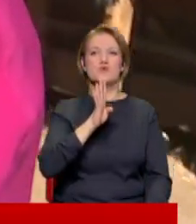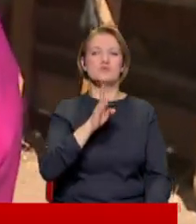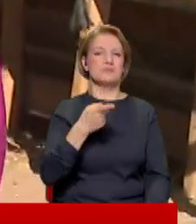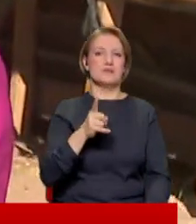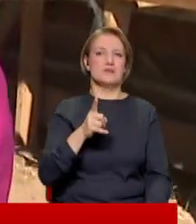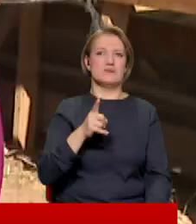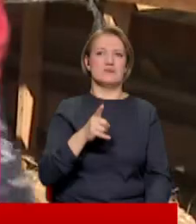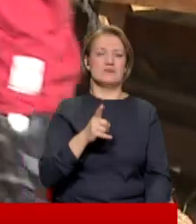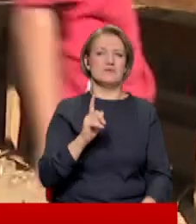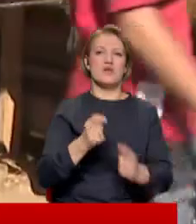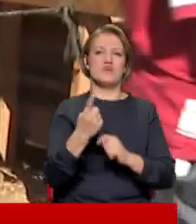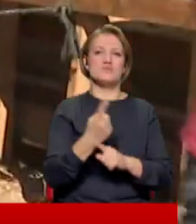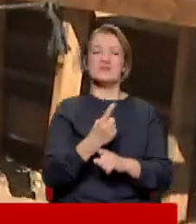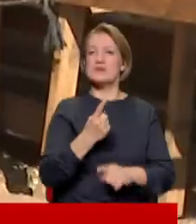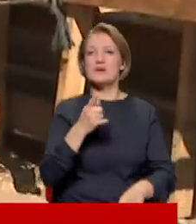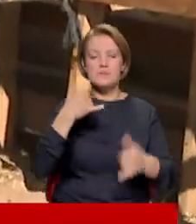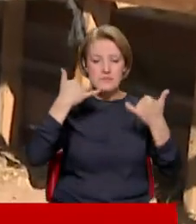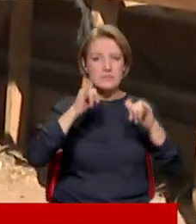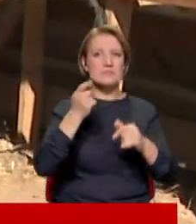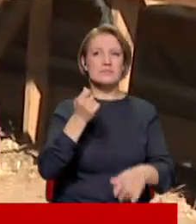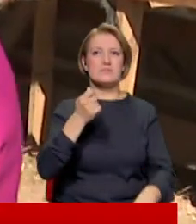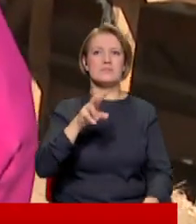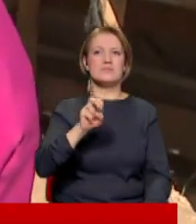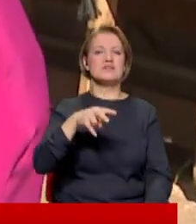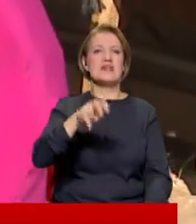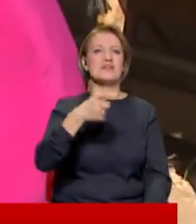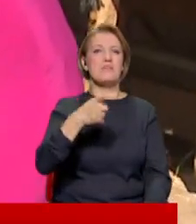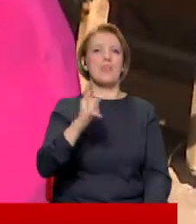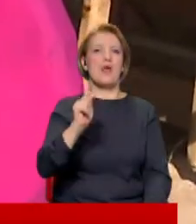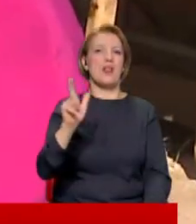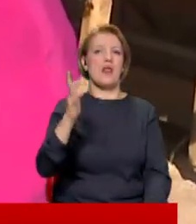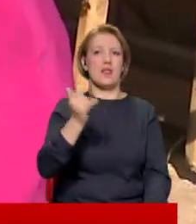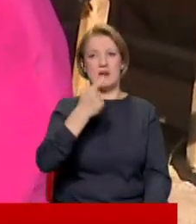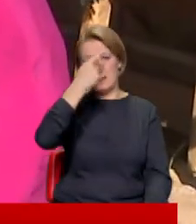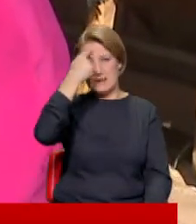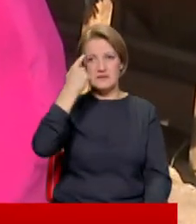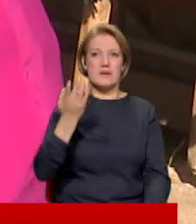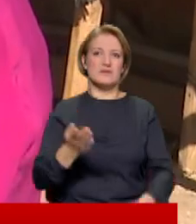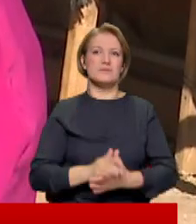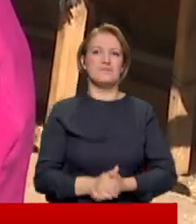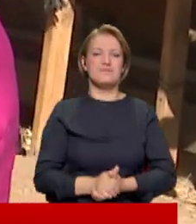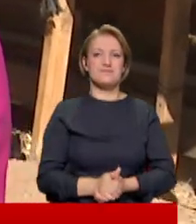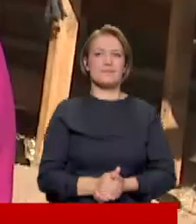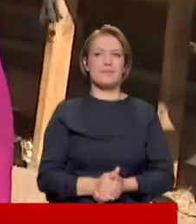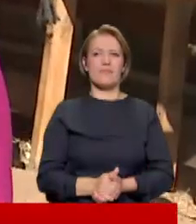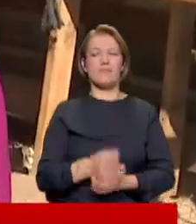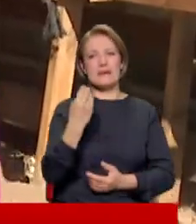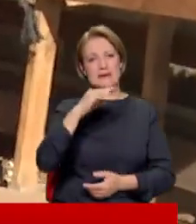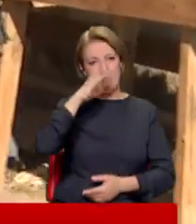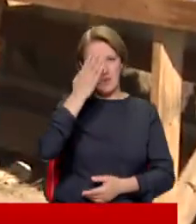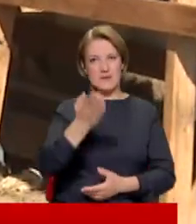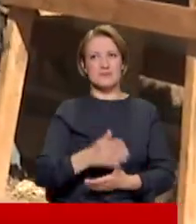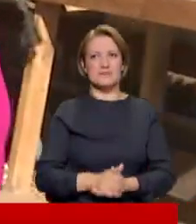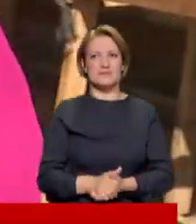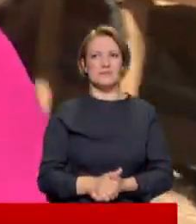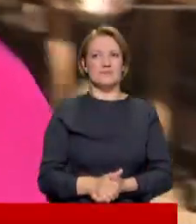lira. Değişen bir şey yok. Kaç paraya aldınız kurbanınızı? 80 bin liraya aldım. 80 bin lira. Kısmet dur geldi oğlum. İyi bayramlar